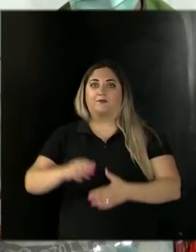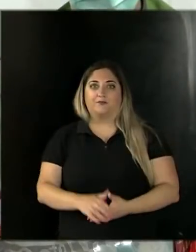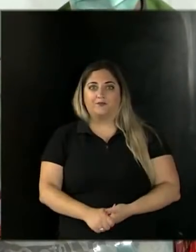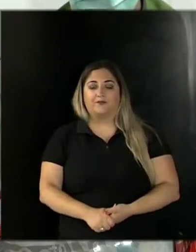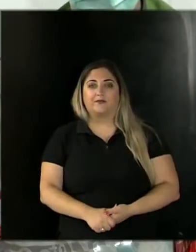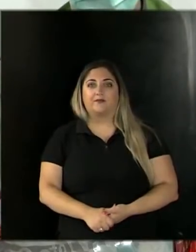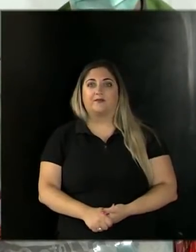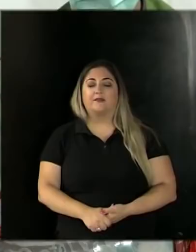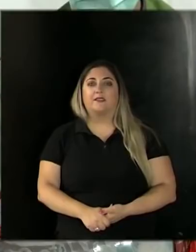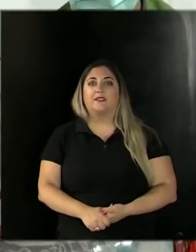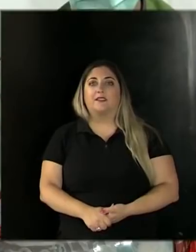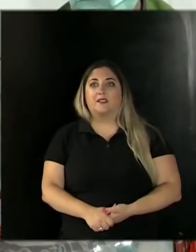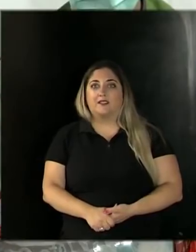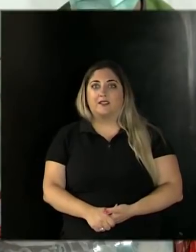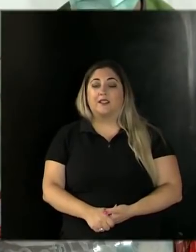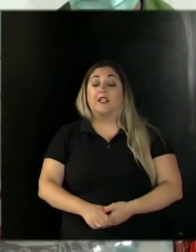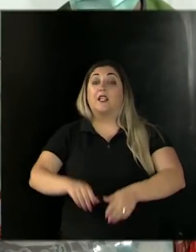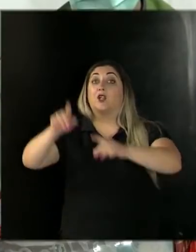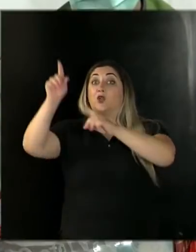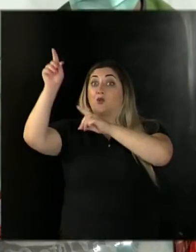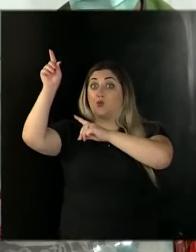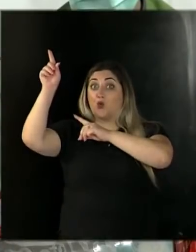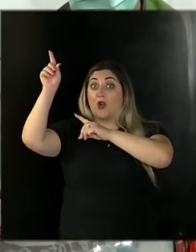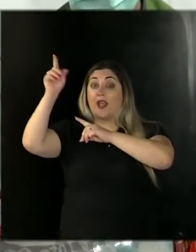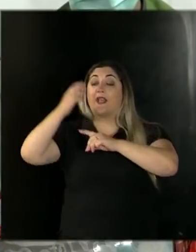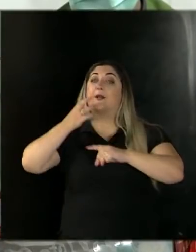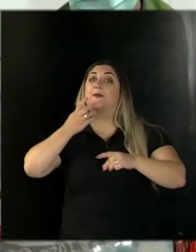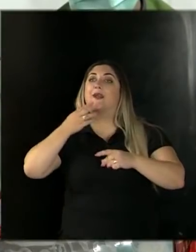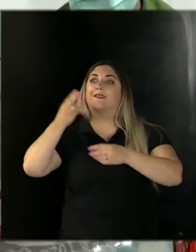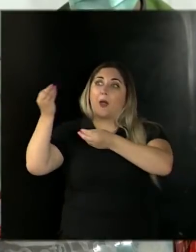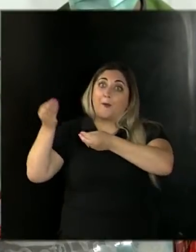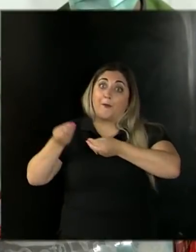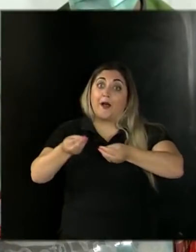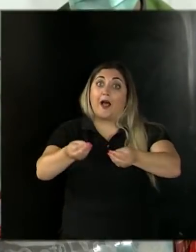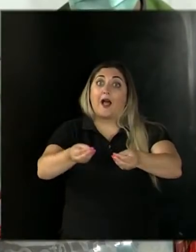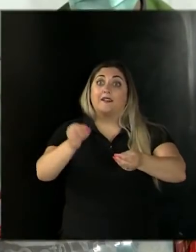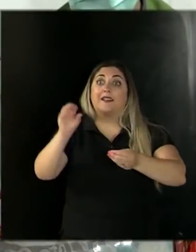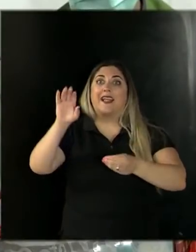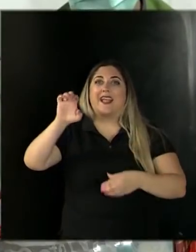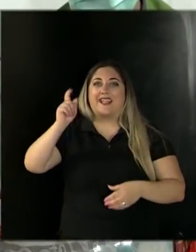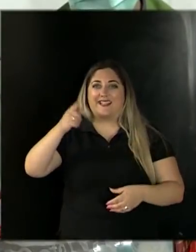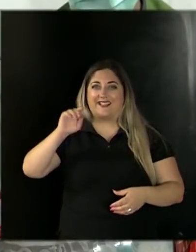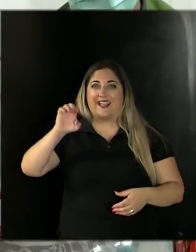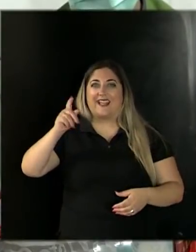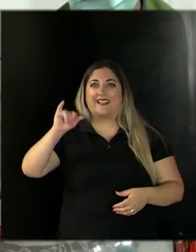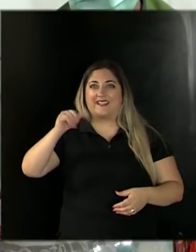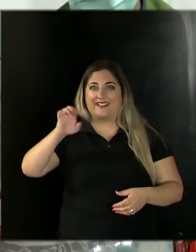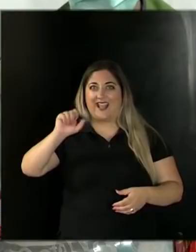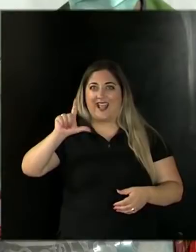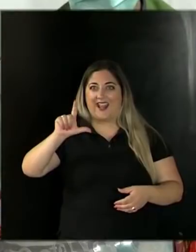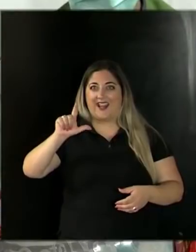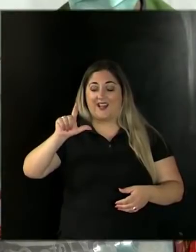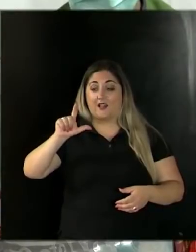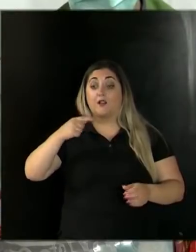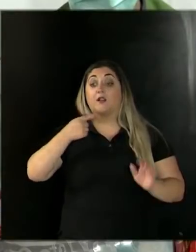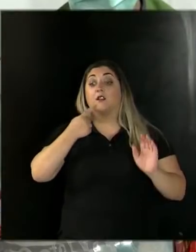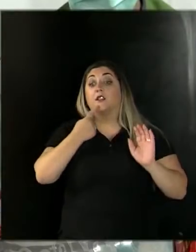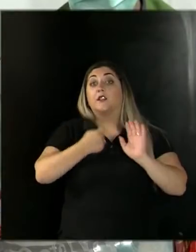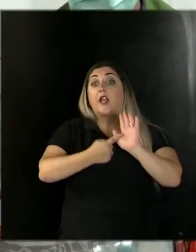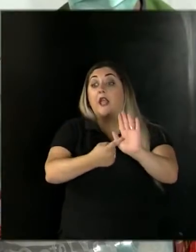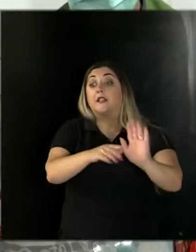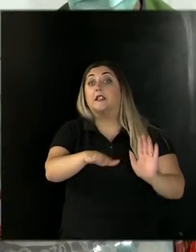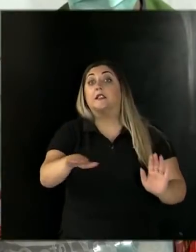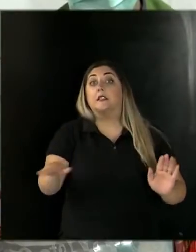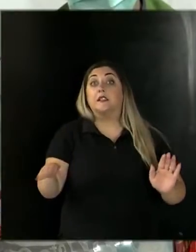Infatti il-mulej u jibat lill-Eżekjel jgħidlu qed nibatek antu li